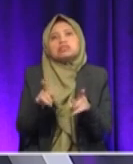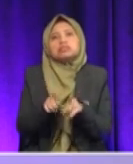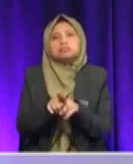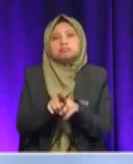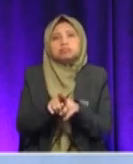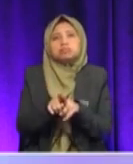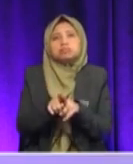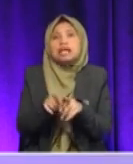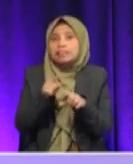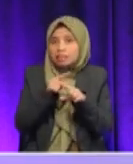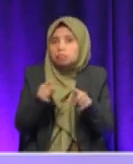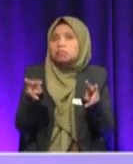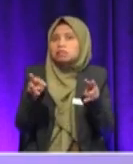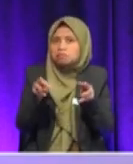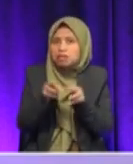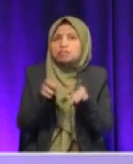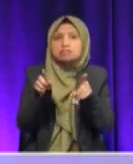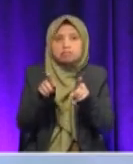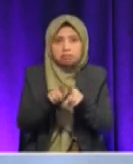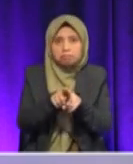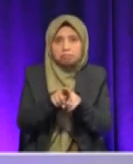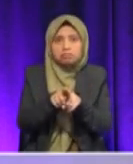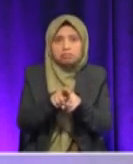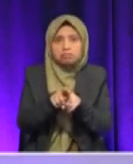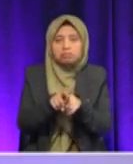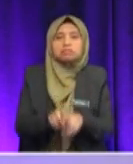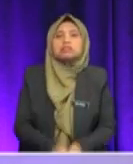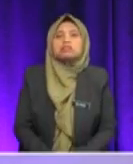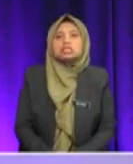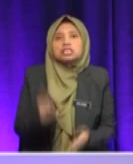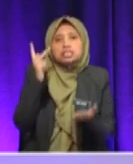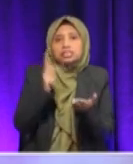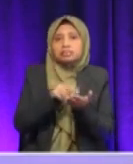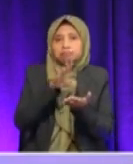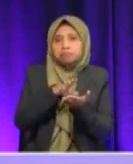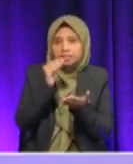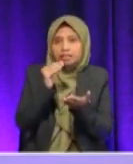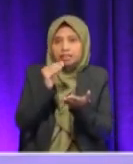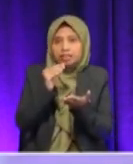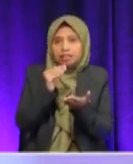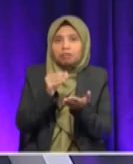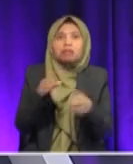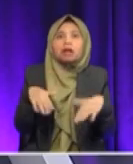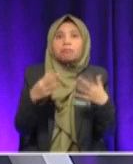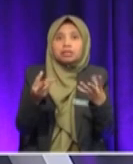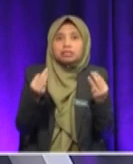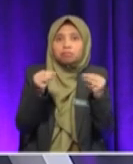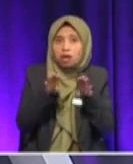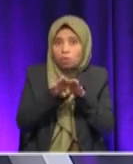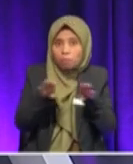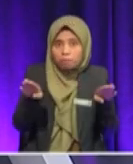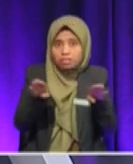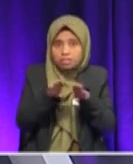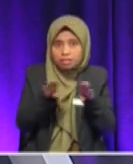masih nggak sibuk sama ke Hm kena belajar ngajak gue nih saya enam tak